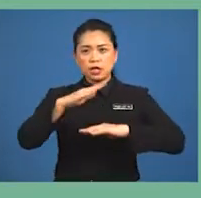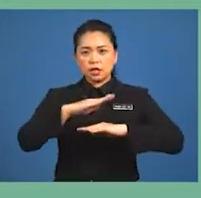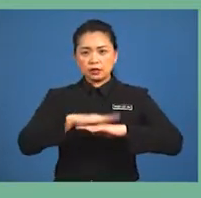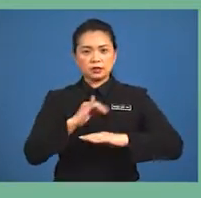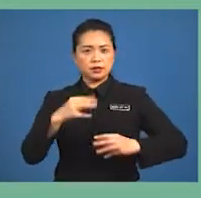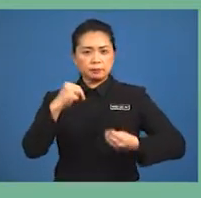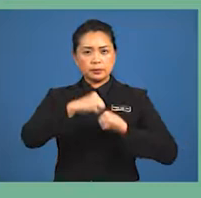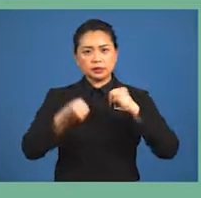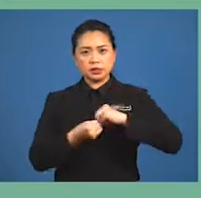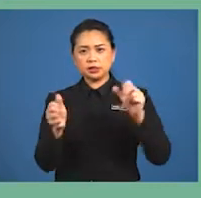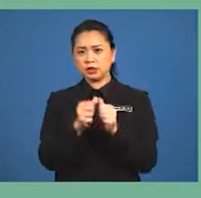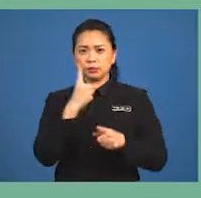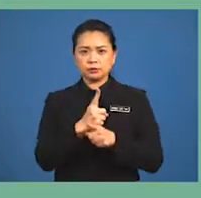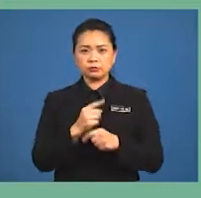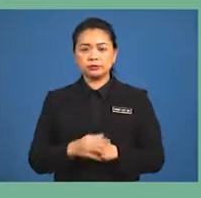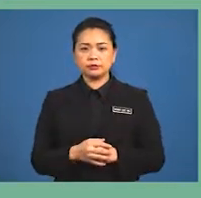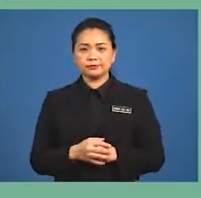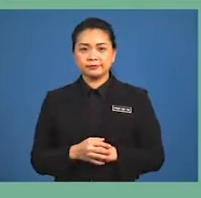masalah inflasi ini dengan betul.